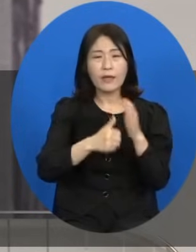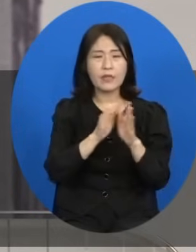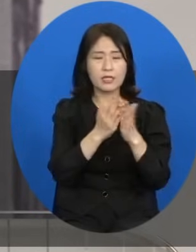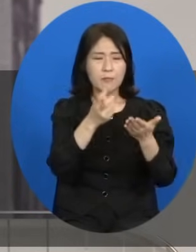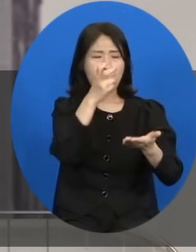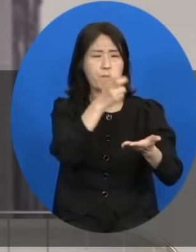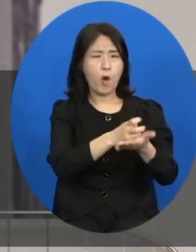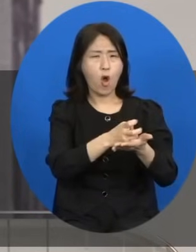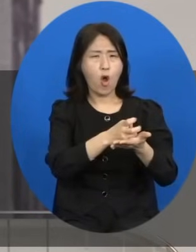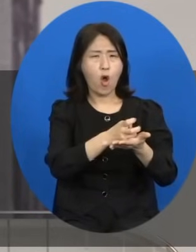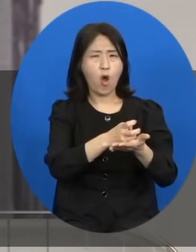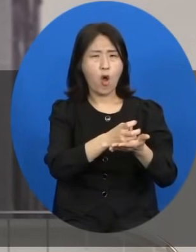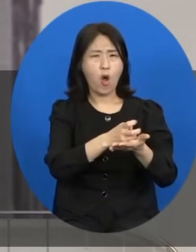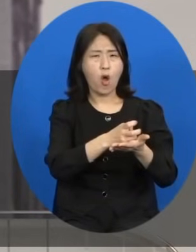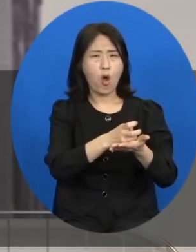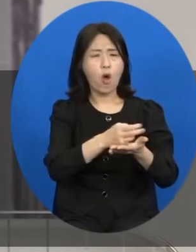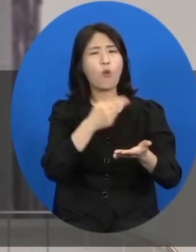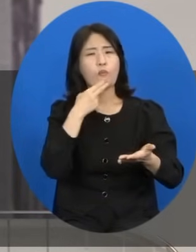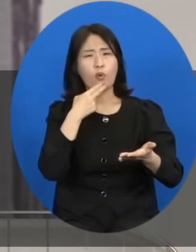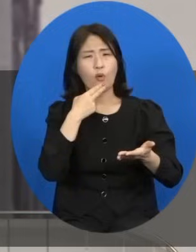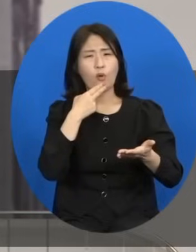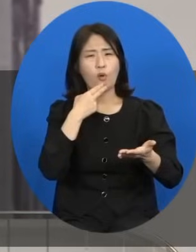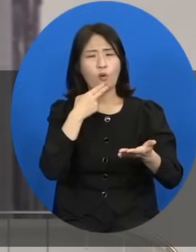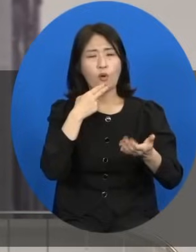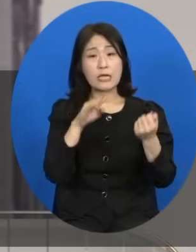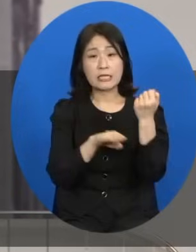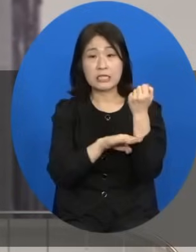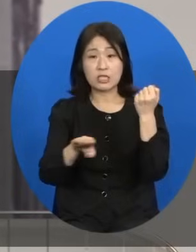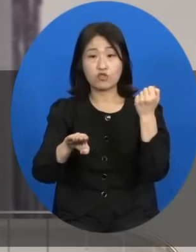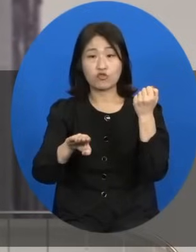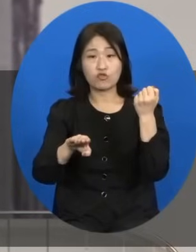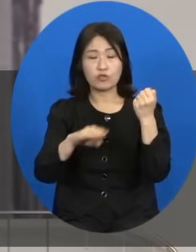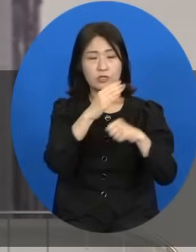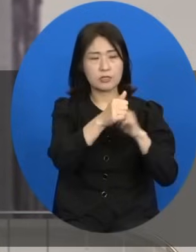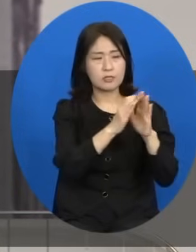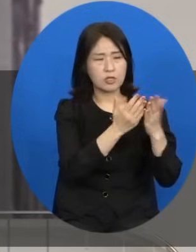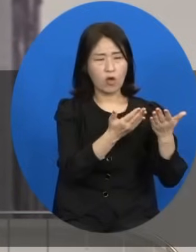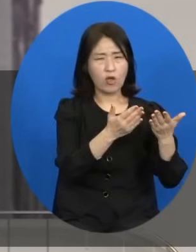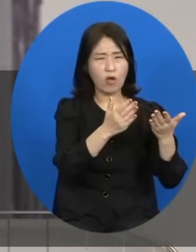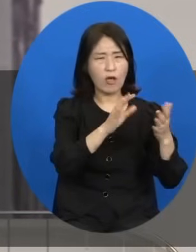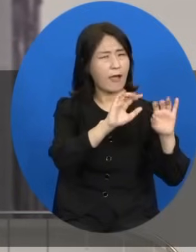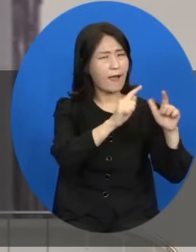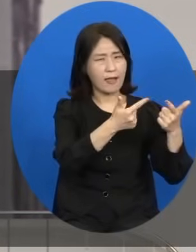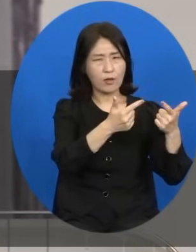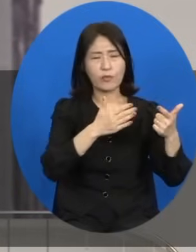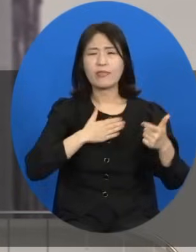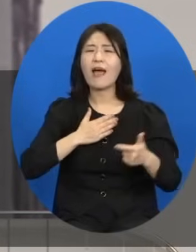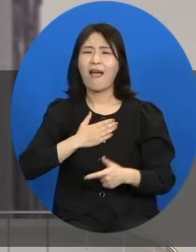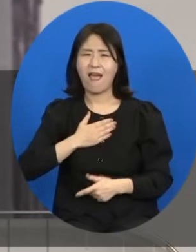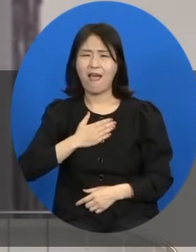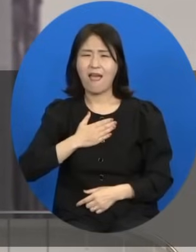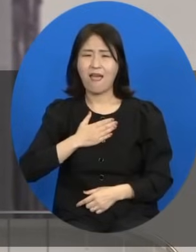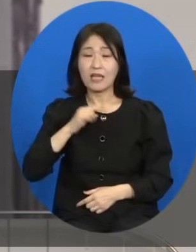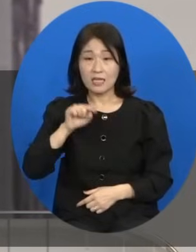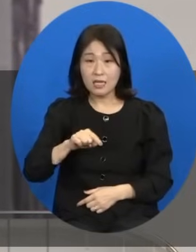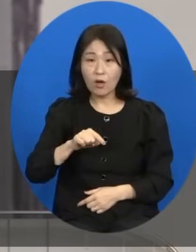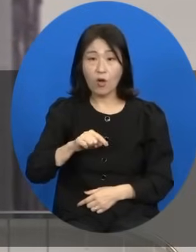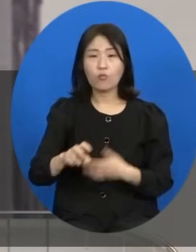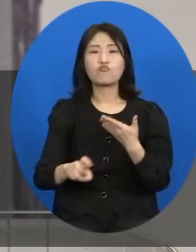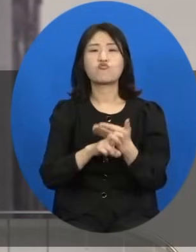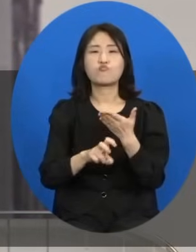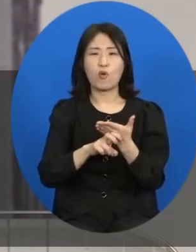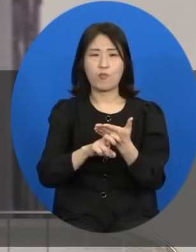기준이 없는 거예요 자기가 기준이에요 내가 옳고 그런 대로 생 살아가는 것이 불법입니다 사사기